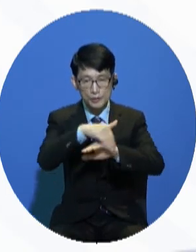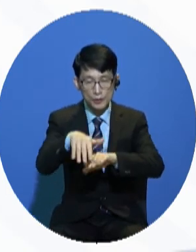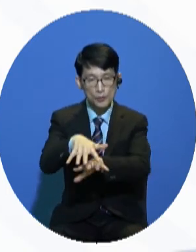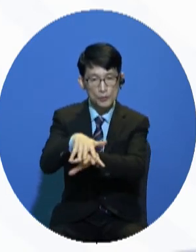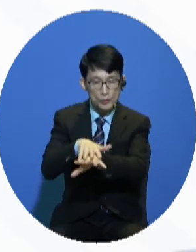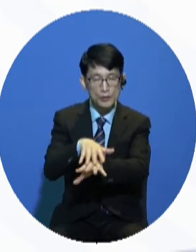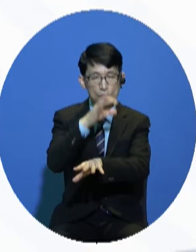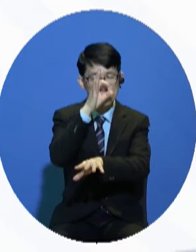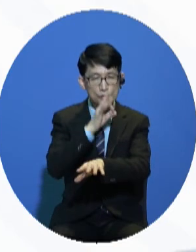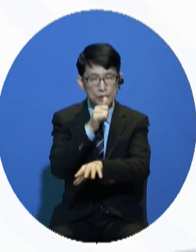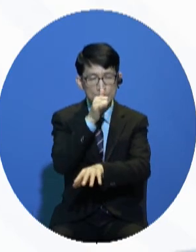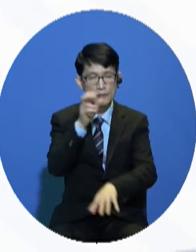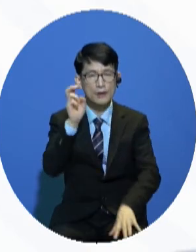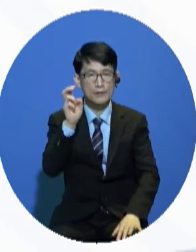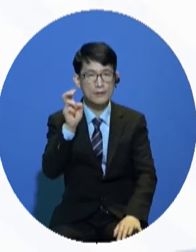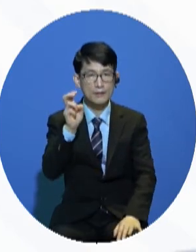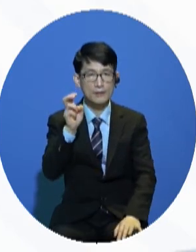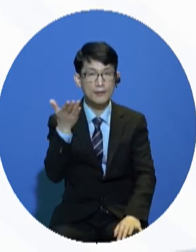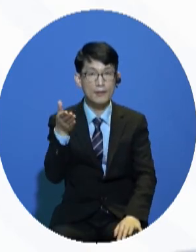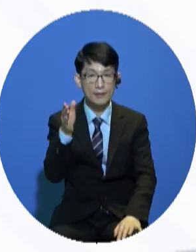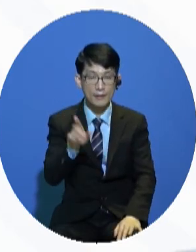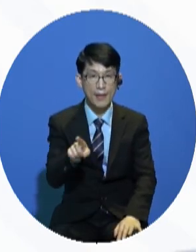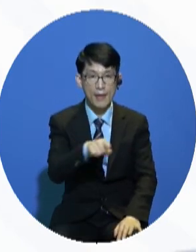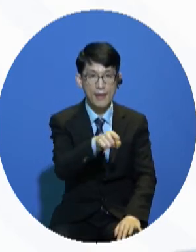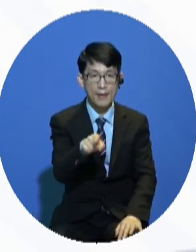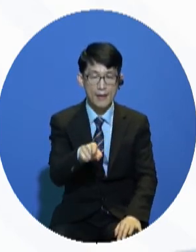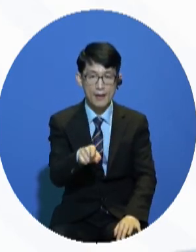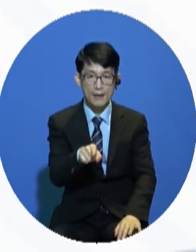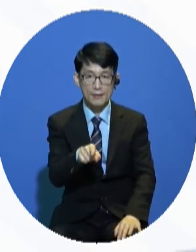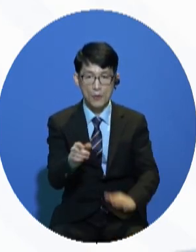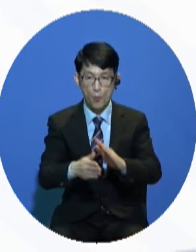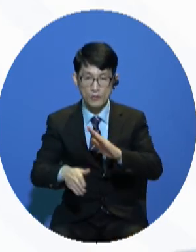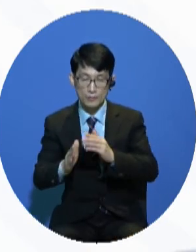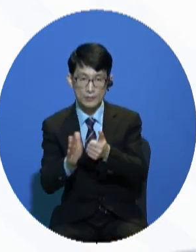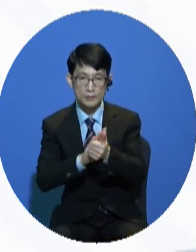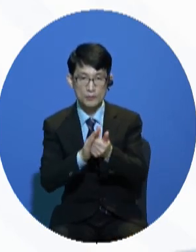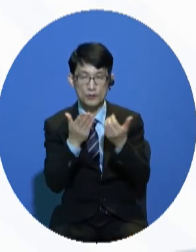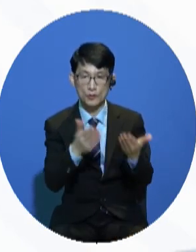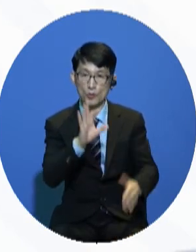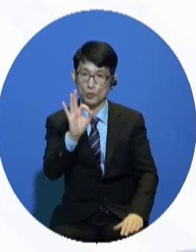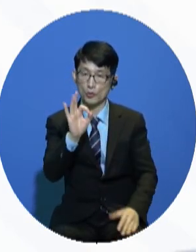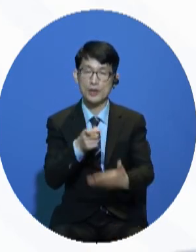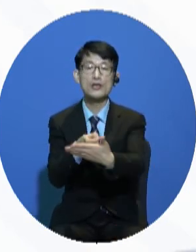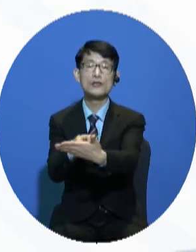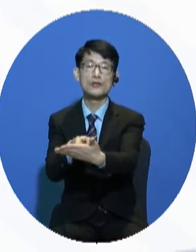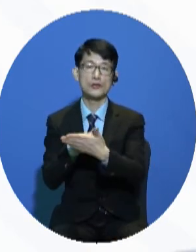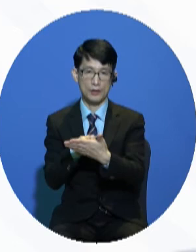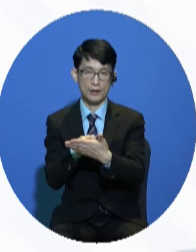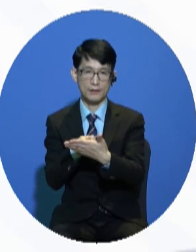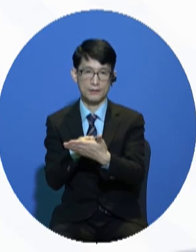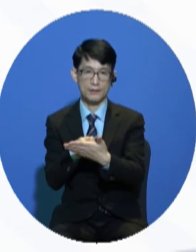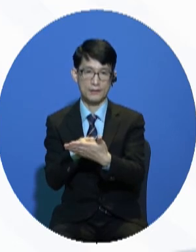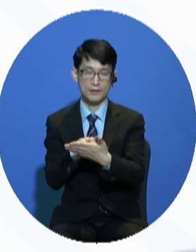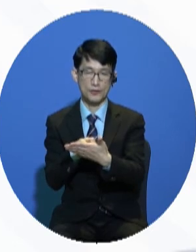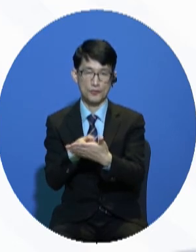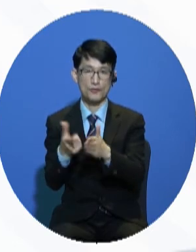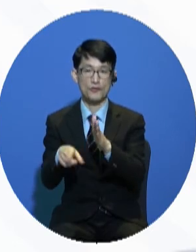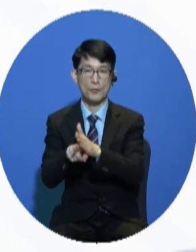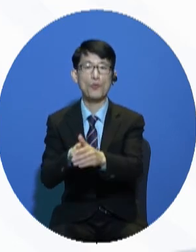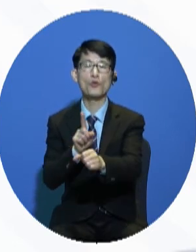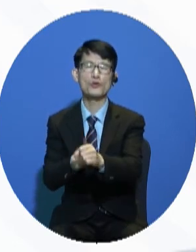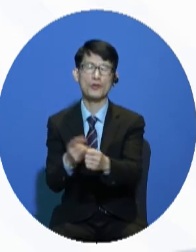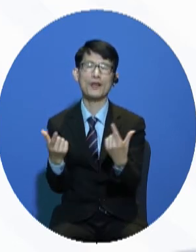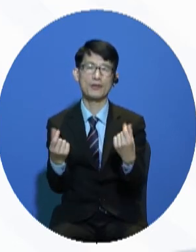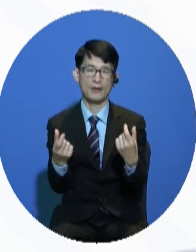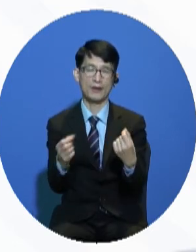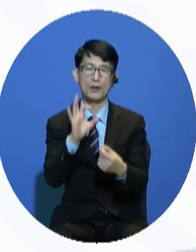전반적으로 보면 하나의 어떤 그 공적인 전달 체계를 그 비용을 줄이는 그런 효율화하려고 하는 그런 의도로밖에